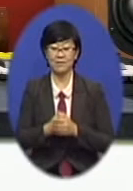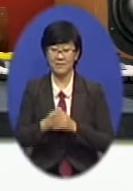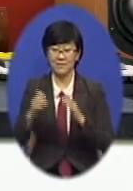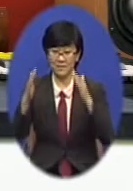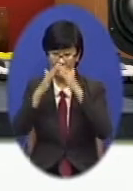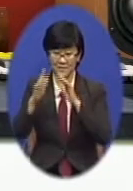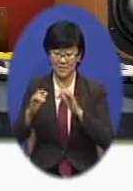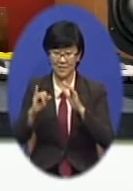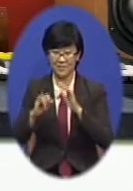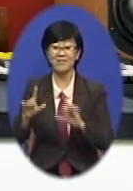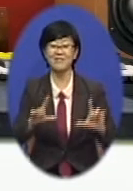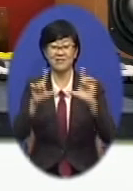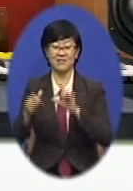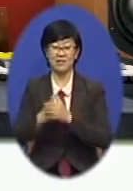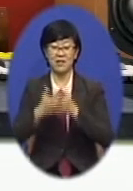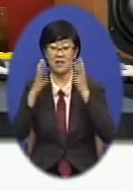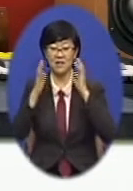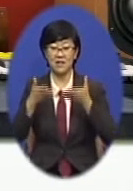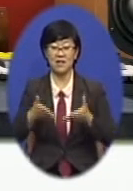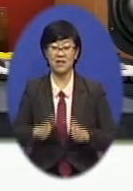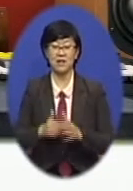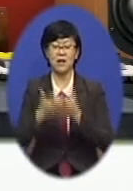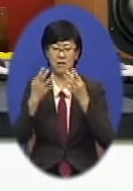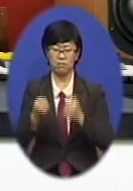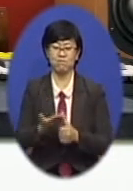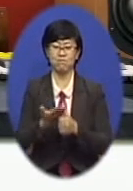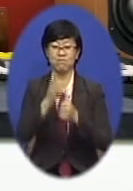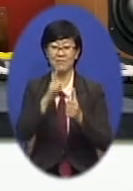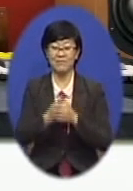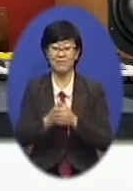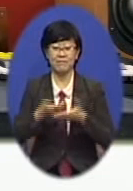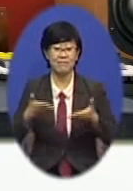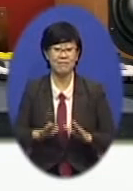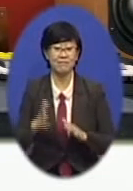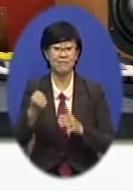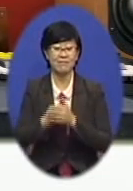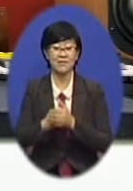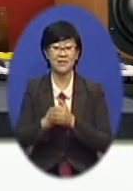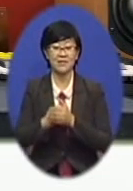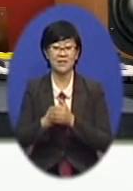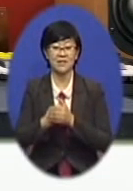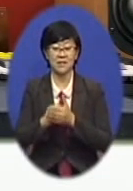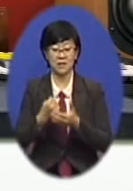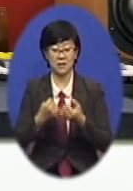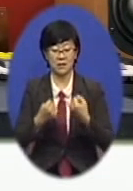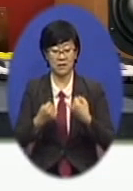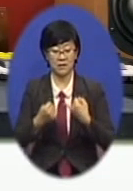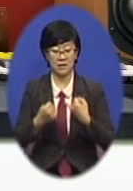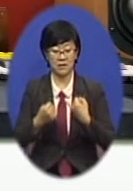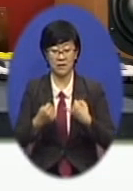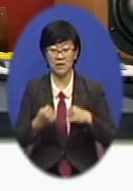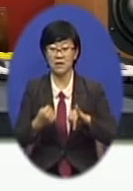살림만 하셨어요? 살림만 했죠. 아이들을 많이 키웠는데. 아이들 몇 남매? 사위가 여섯이라고 그랬잖아.